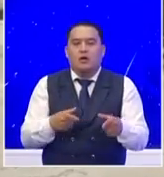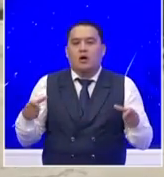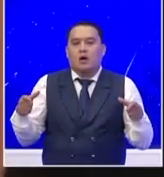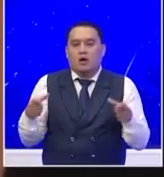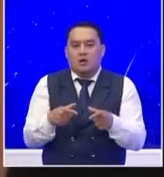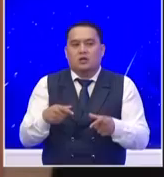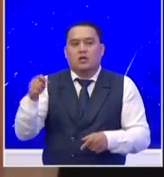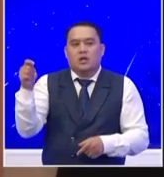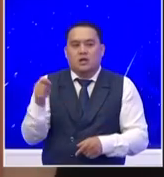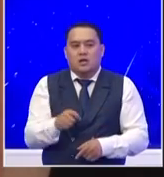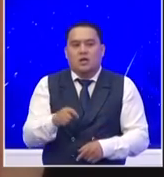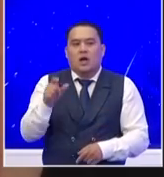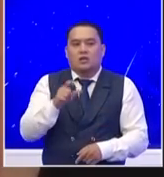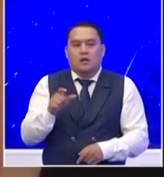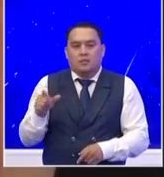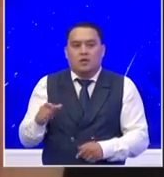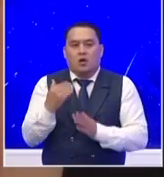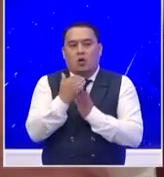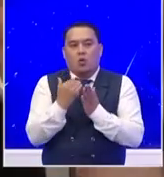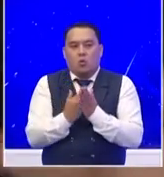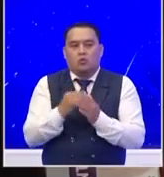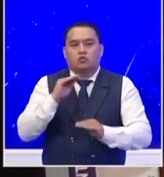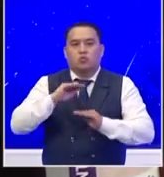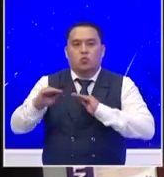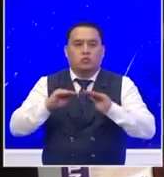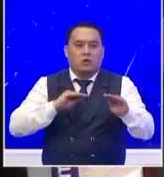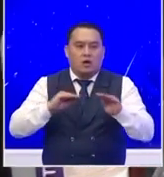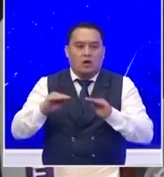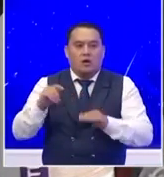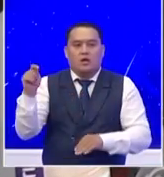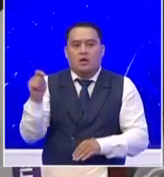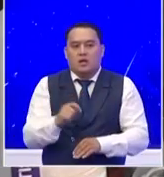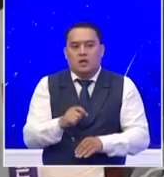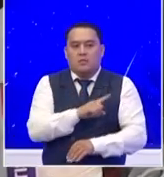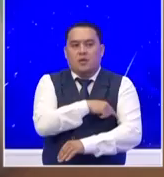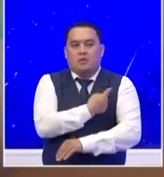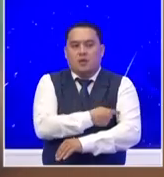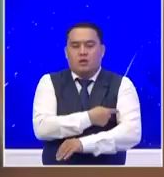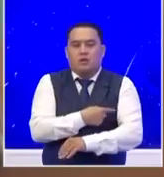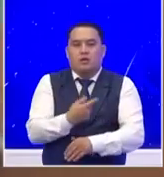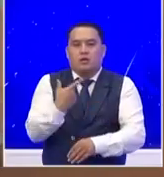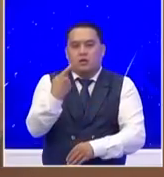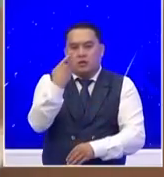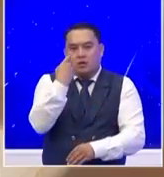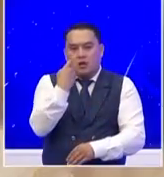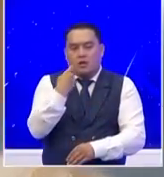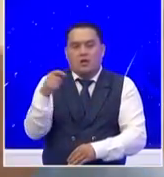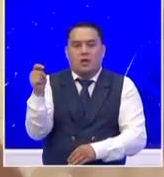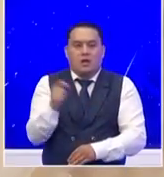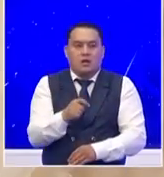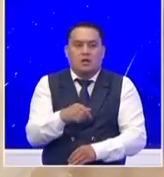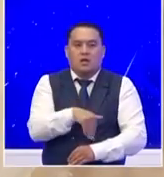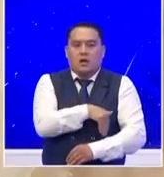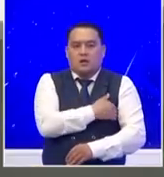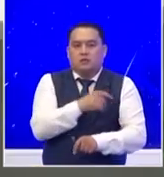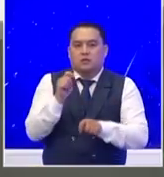орай келушілер арнайы алгоритммен орналастырылып жатыр. Орталық кіреберісінде медбике термометрлермен келушілердің дене